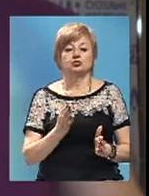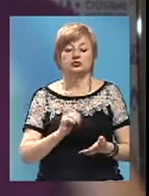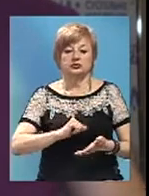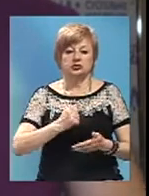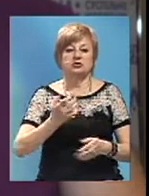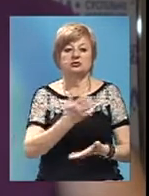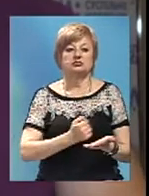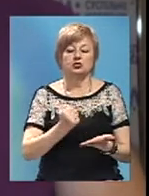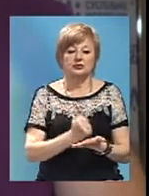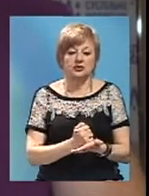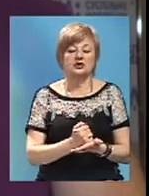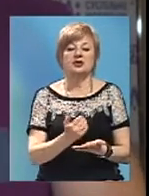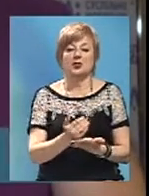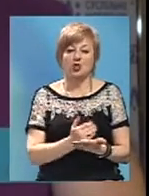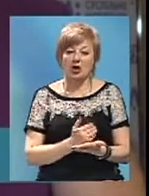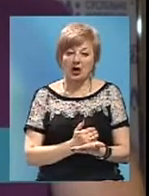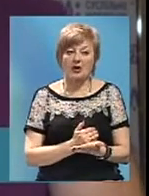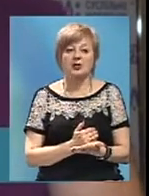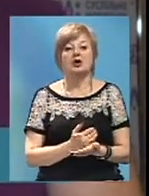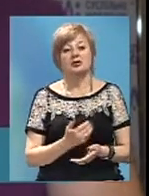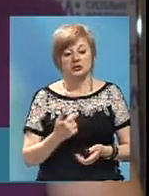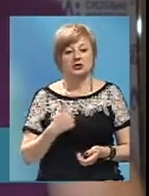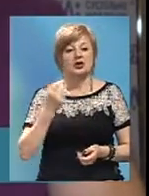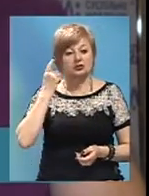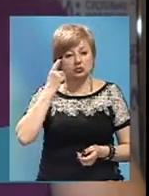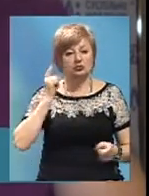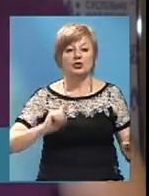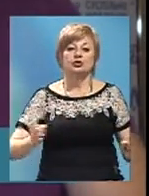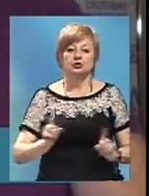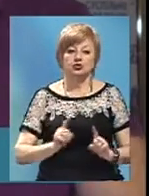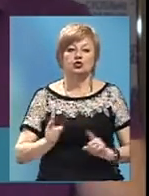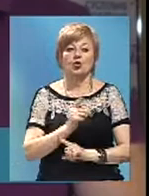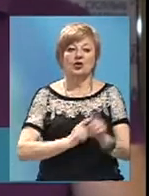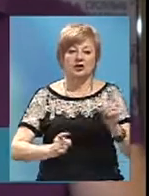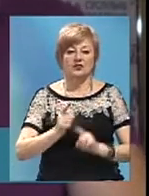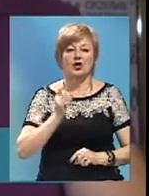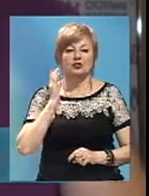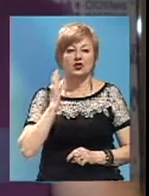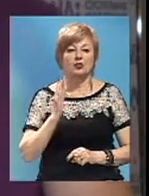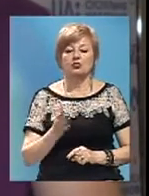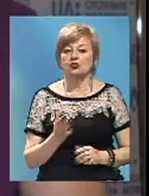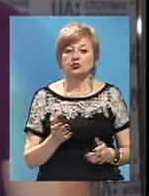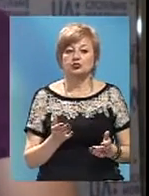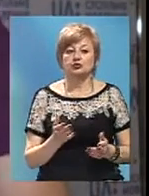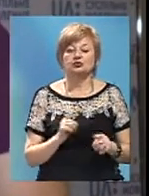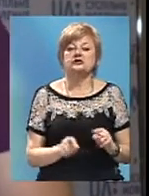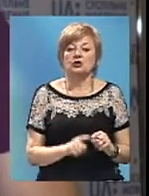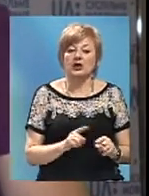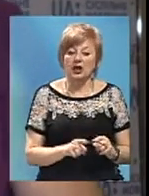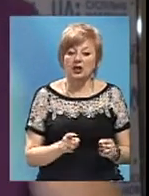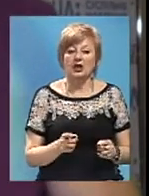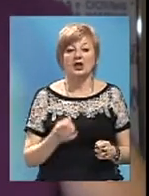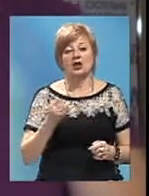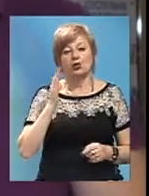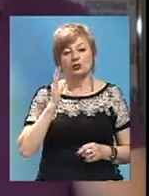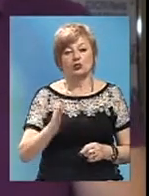депутатів Верховної Ради відповідне, то ну, я думаю, що реформи підуть в 10 разів скоріше і